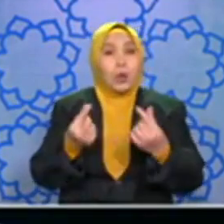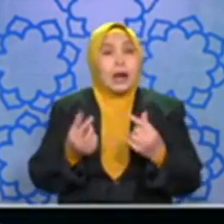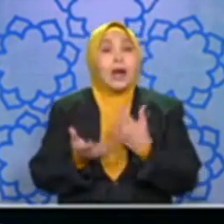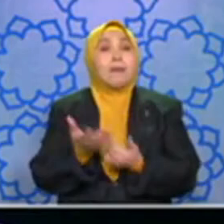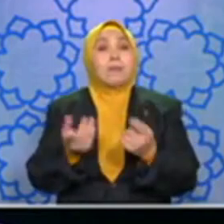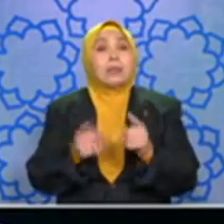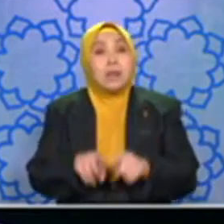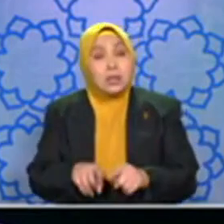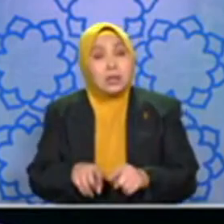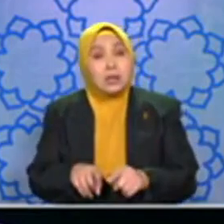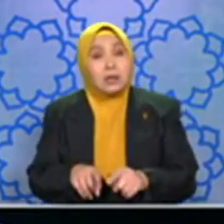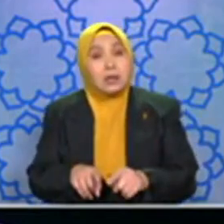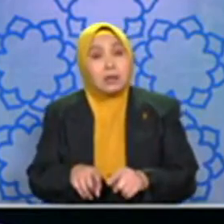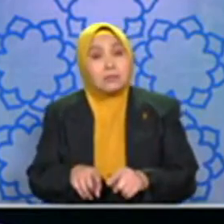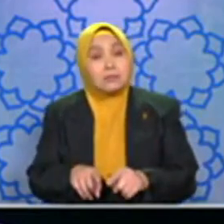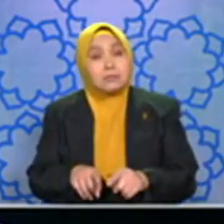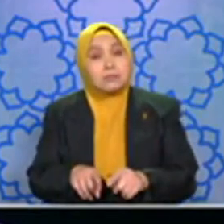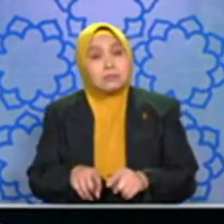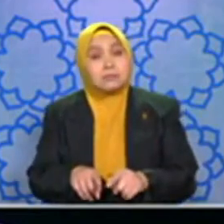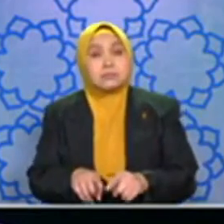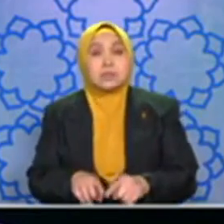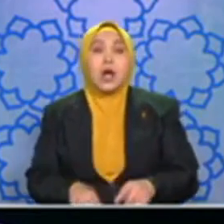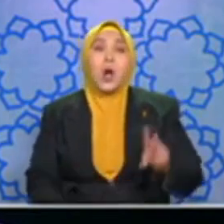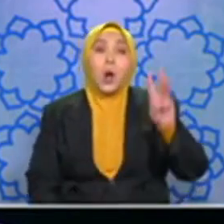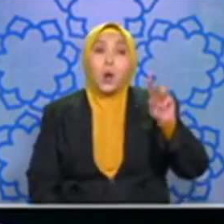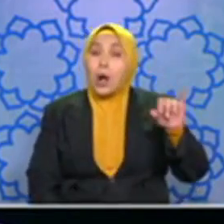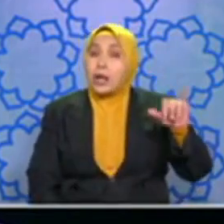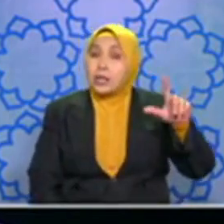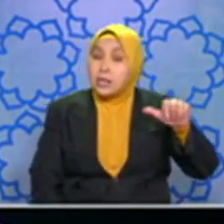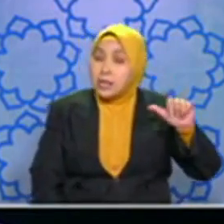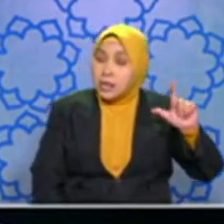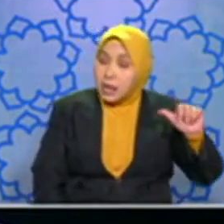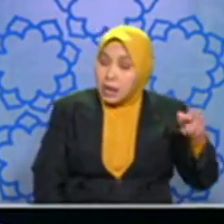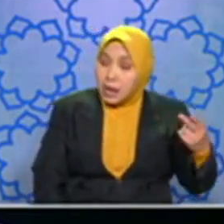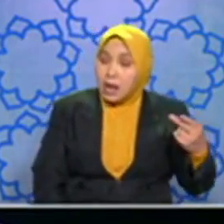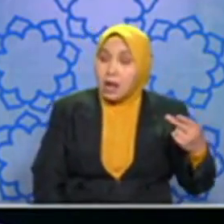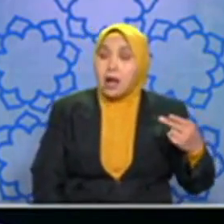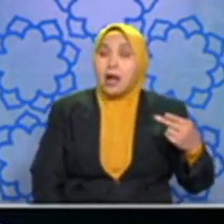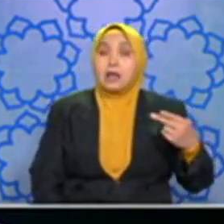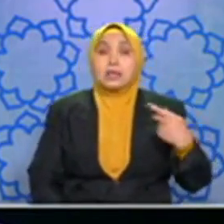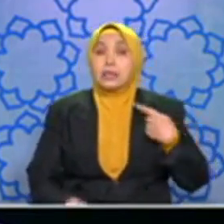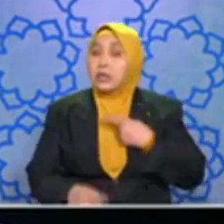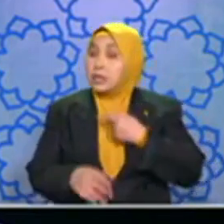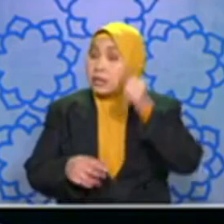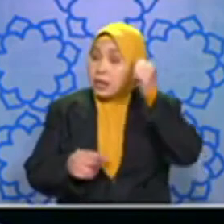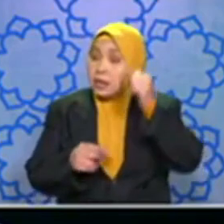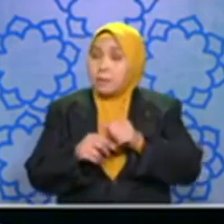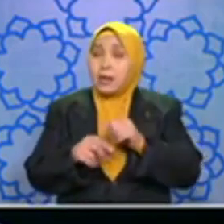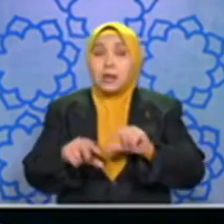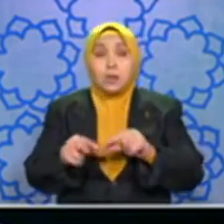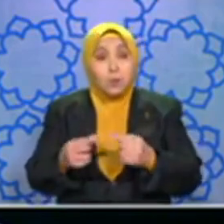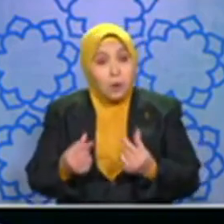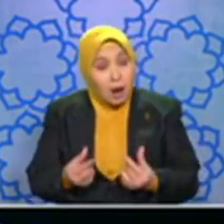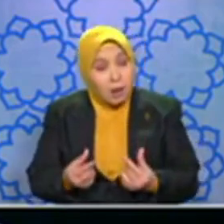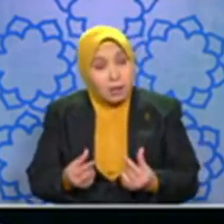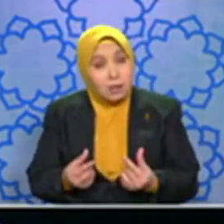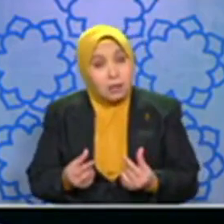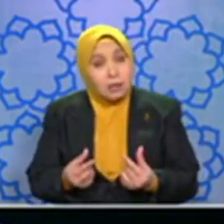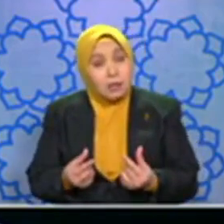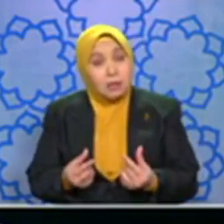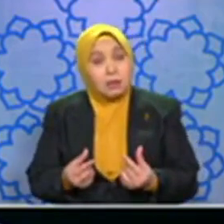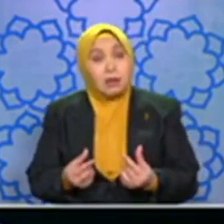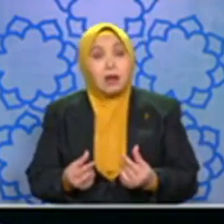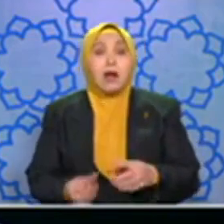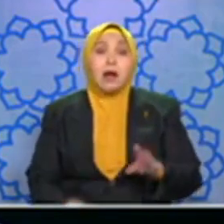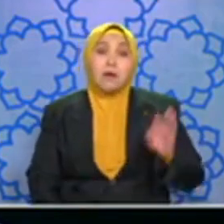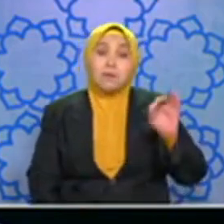berlaku? Wa idza zakarta rabbaka fil quran, bila diingatkan kepada Quran wahdahu wallau ala adbihim nufura,